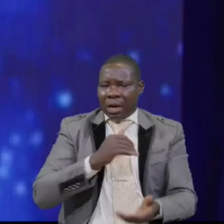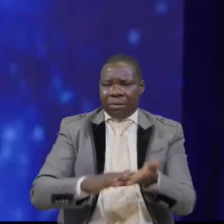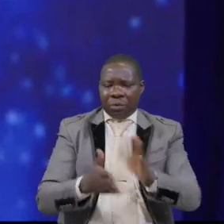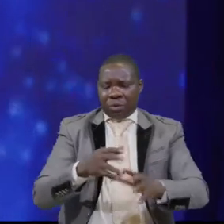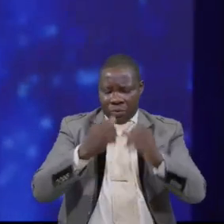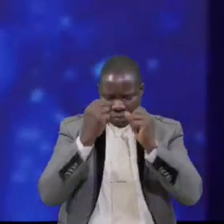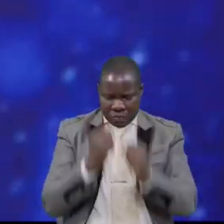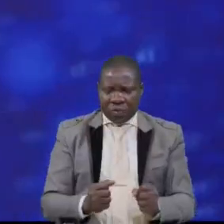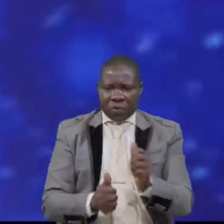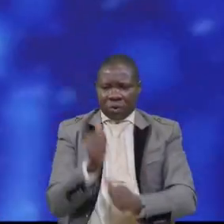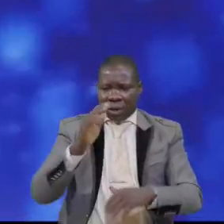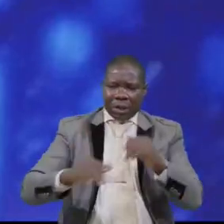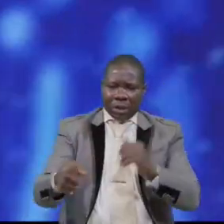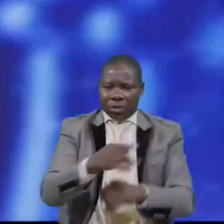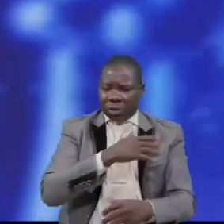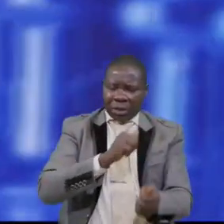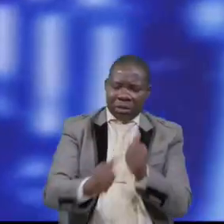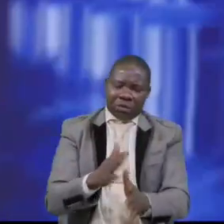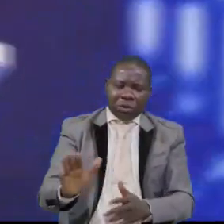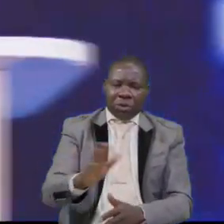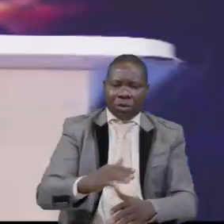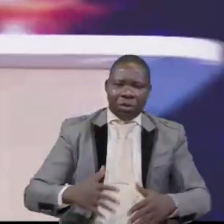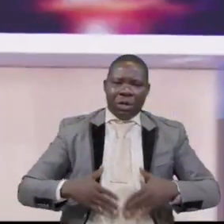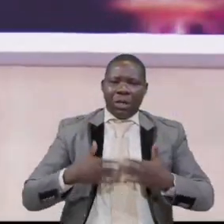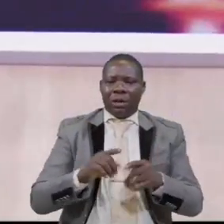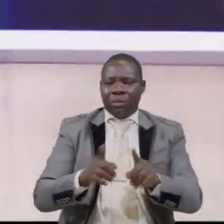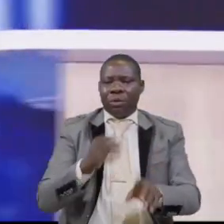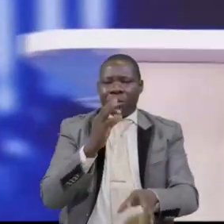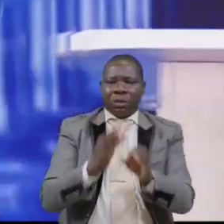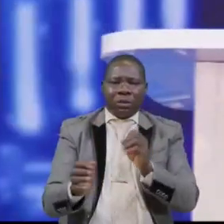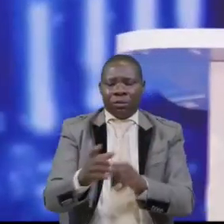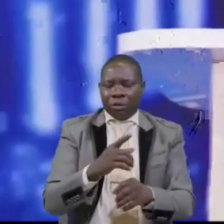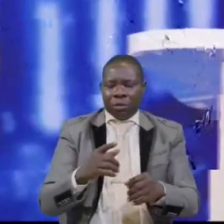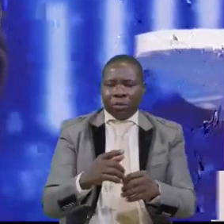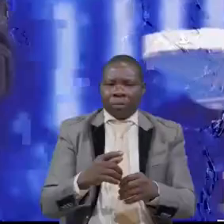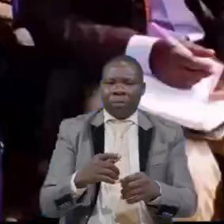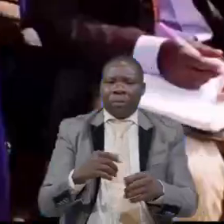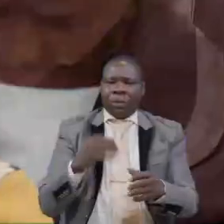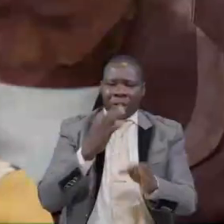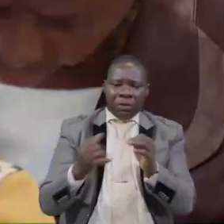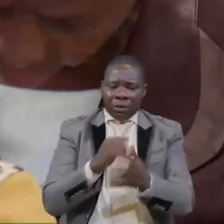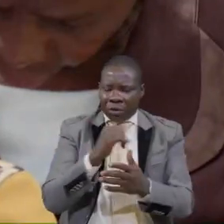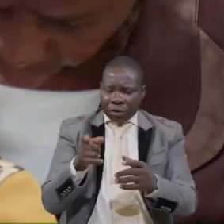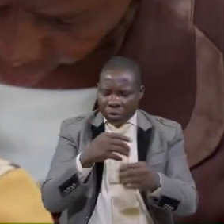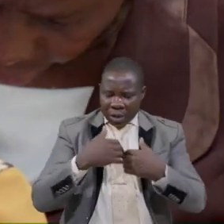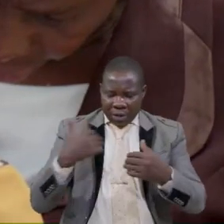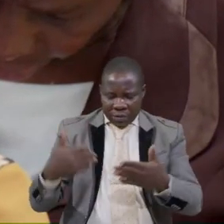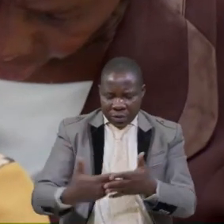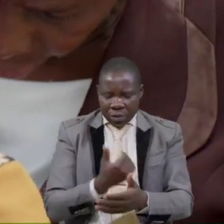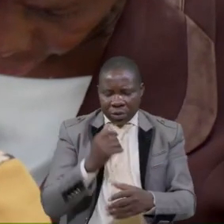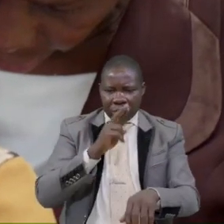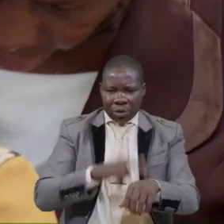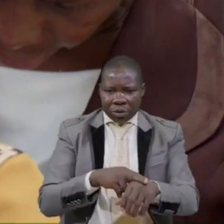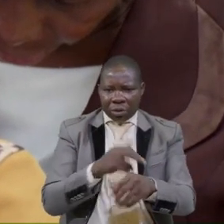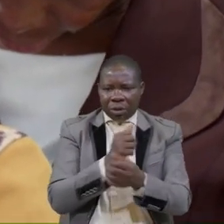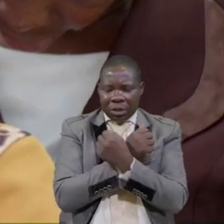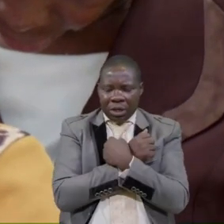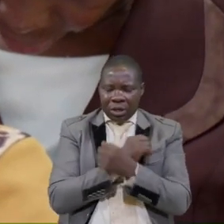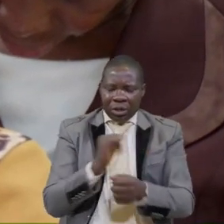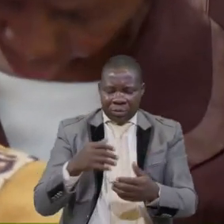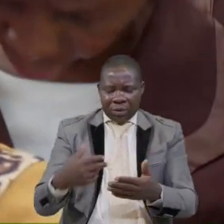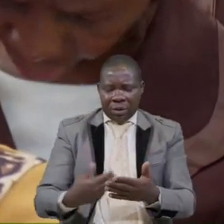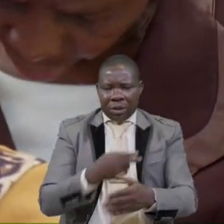peut détruire ta vie. Mais s'il y a une nouvelle nature en toi et s'il y a une nature aimable, s'il y a une nature